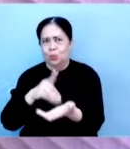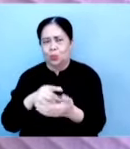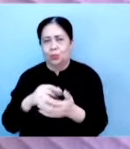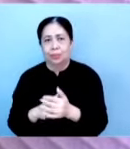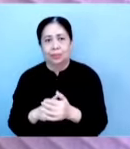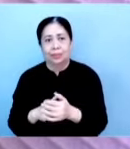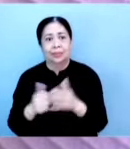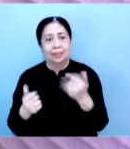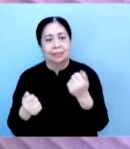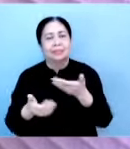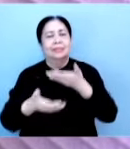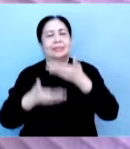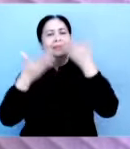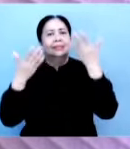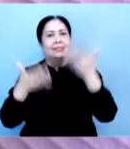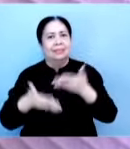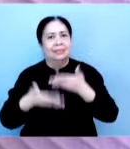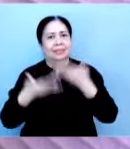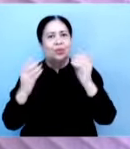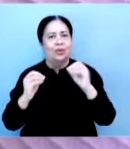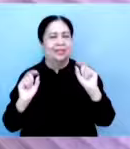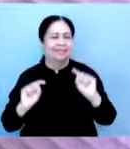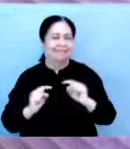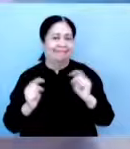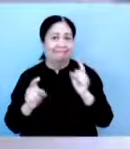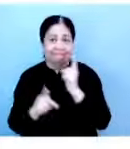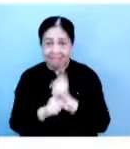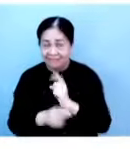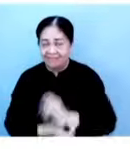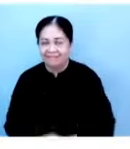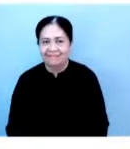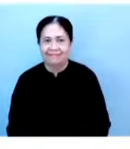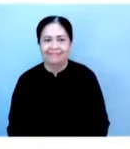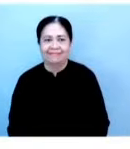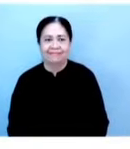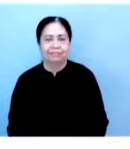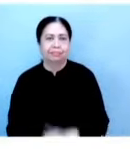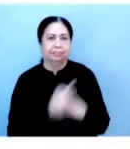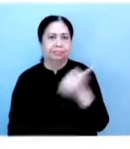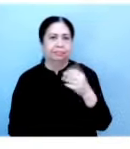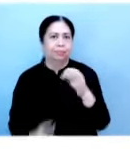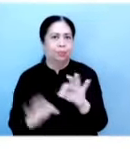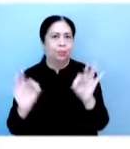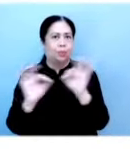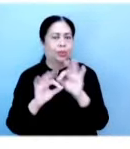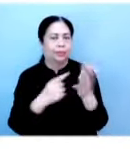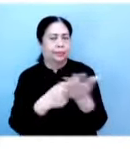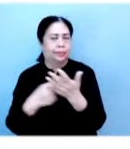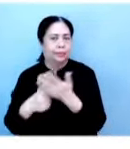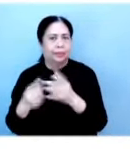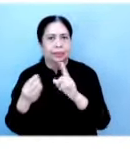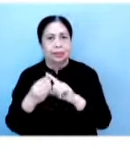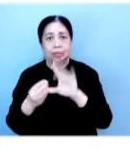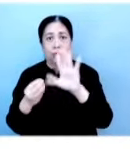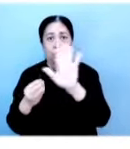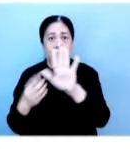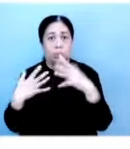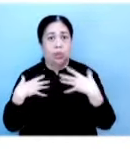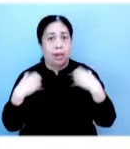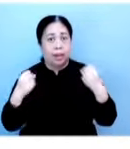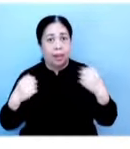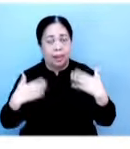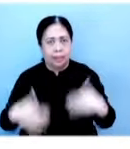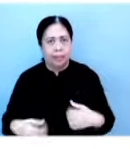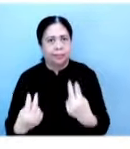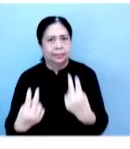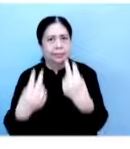kayang lumanghap ng hangin na walang nararamdaman ' ba para sa iba pang mga mahahalagang talakayan Ong sa inyong mga kalusugan tumutok